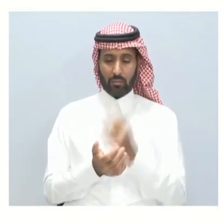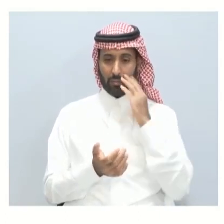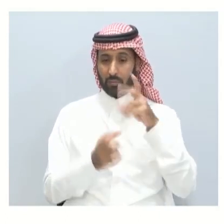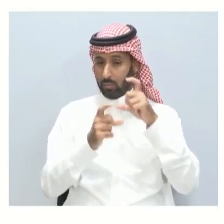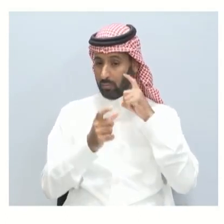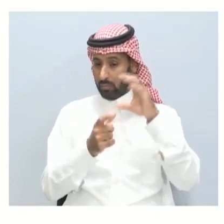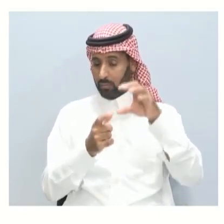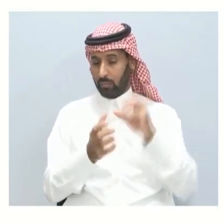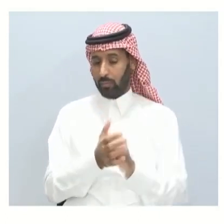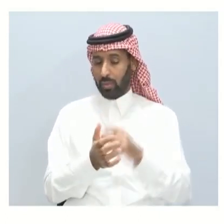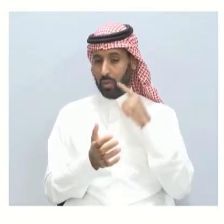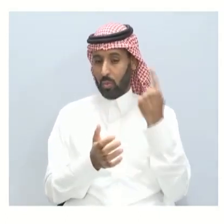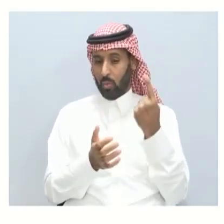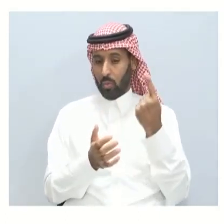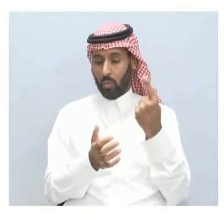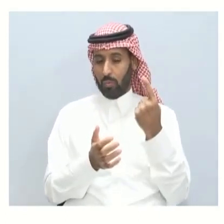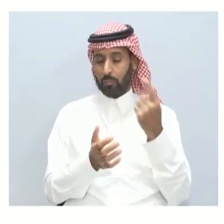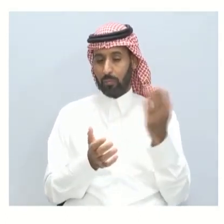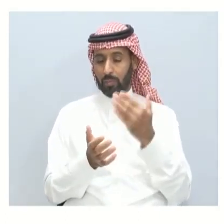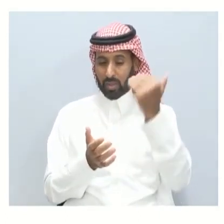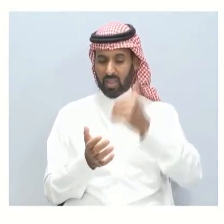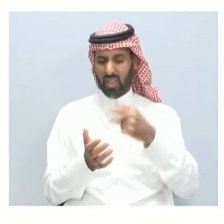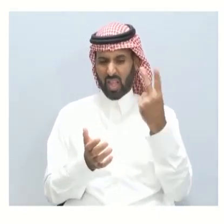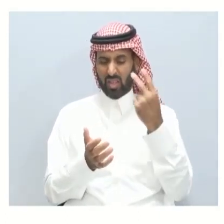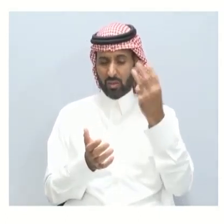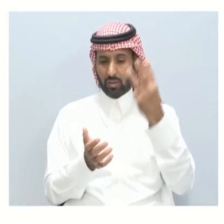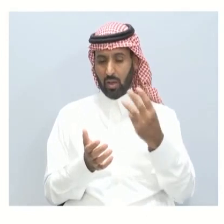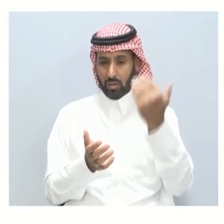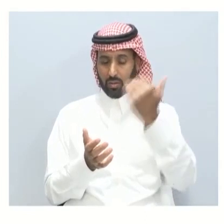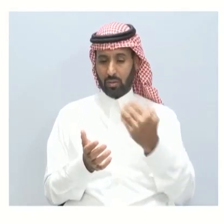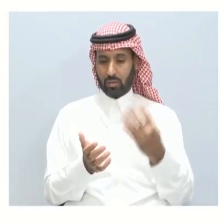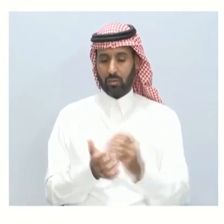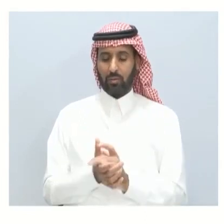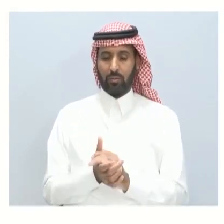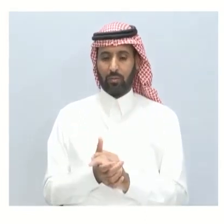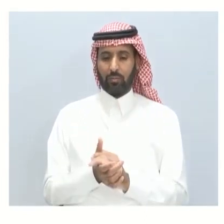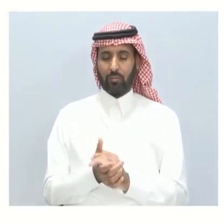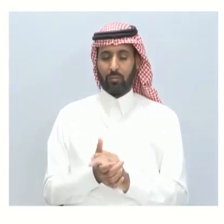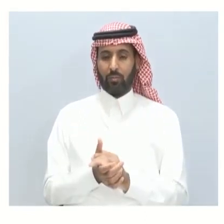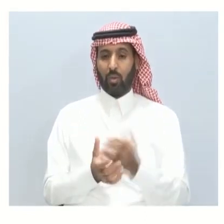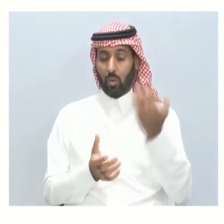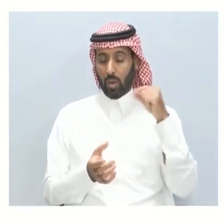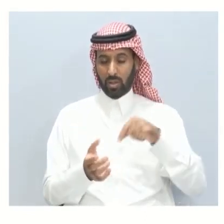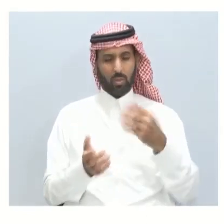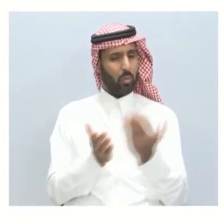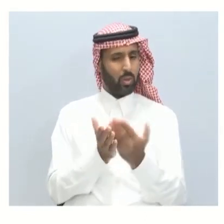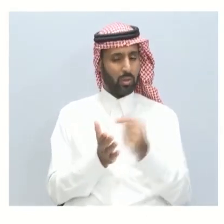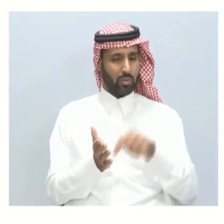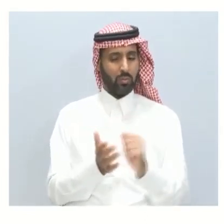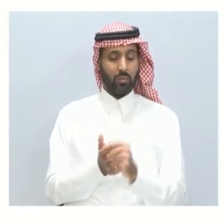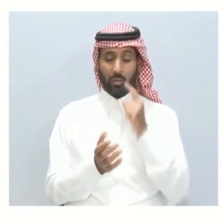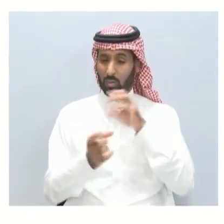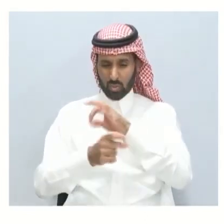التوزيع الالكتروني للعنصر الاول هنا الثاني وهنا الثالث وهنا الرابع اذا ماذا تعلمنا